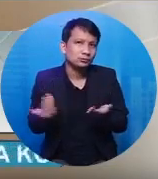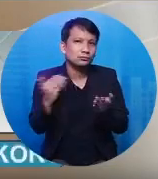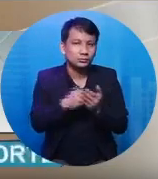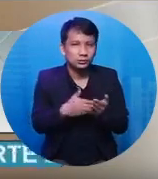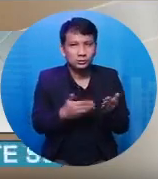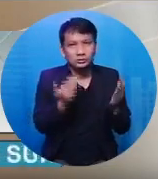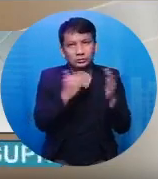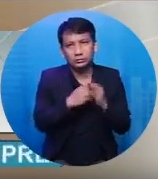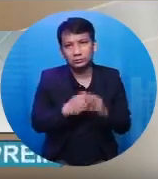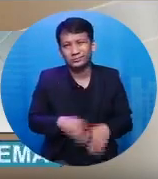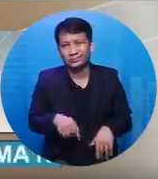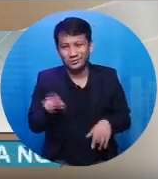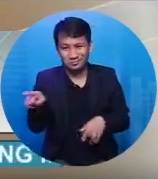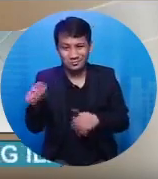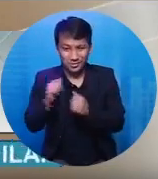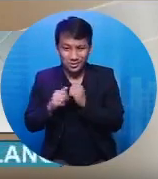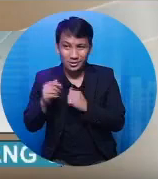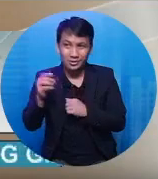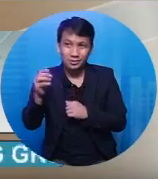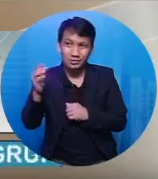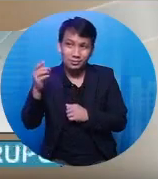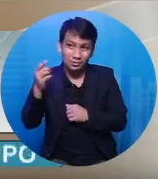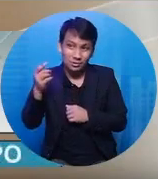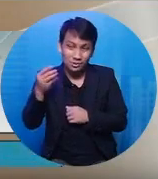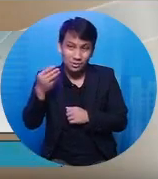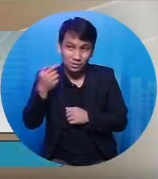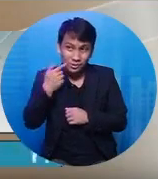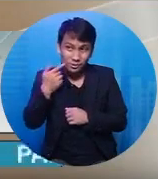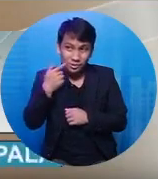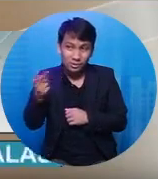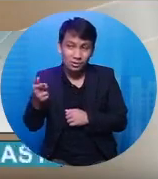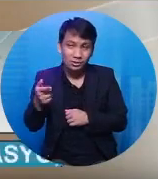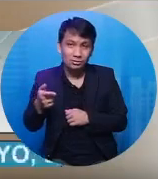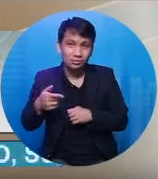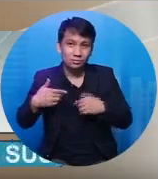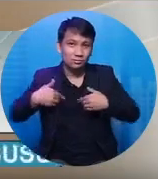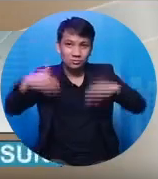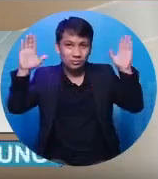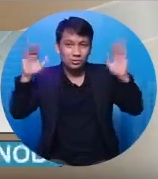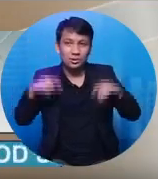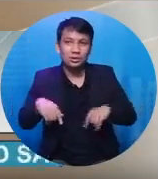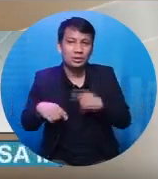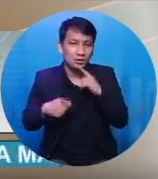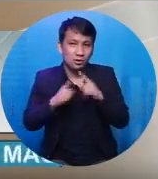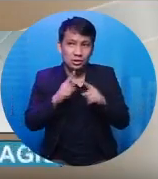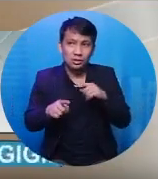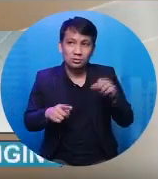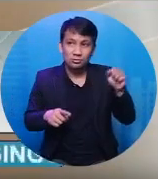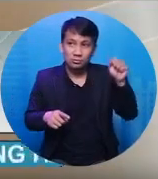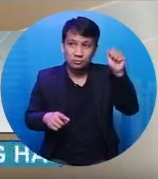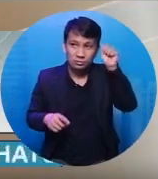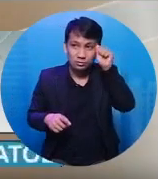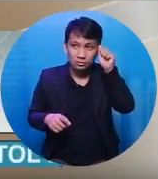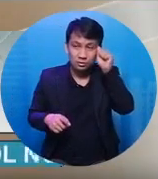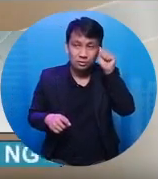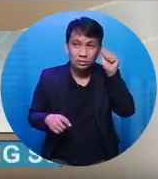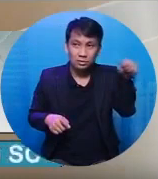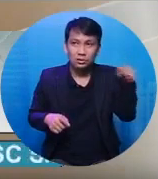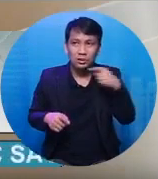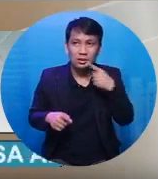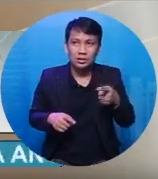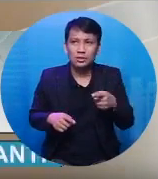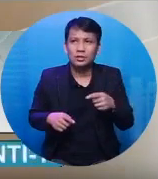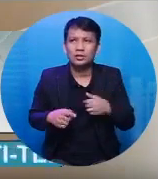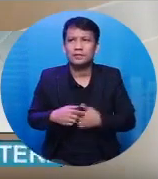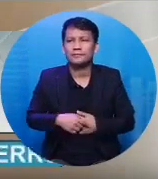So, ibig sabihin, pundido na po kay madam. Di kayo masisisi kung ganon. Kausapin na po natin, ito Senior Jail Officer 3, SJO3, Abraham